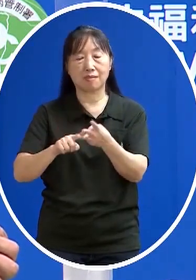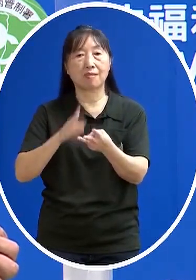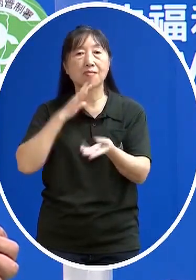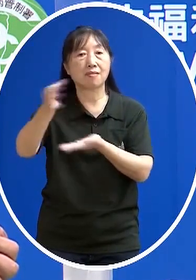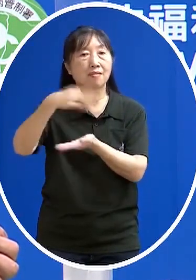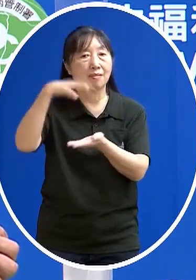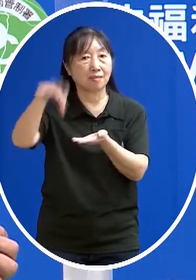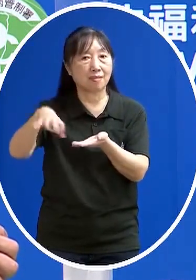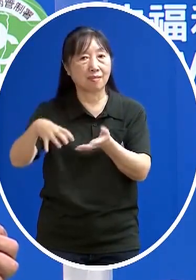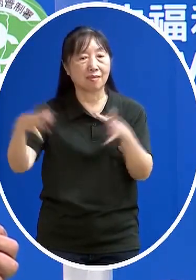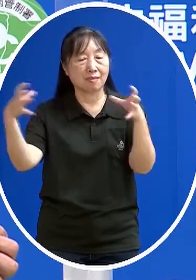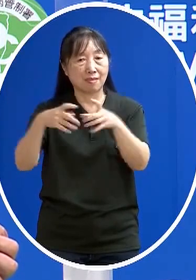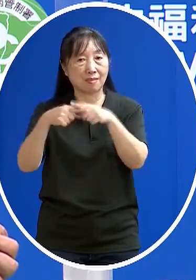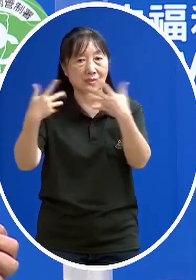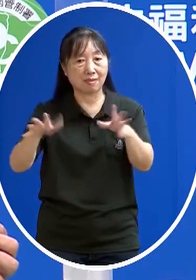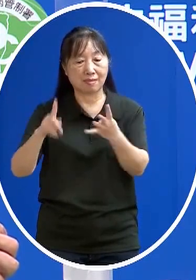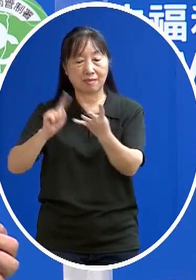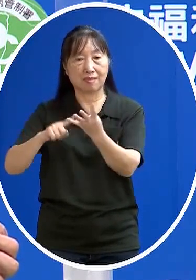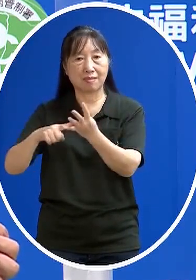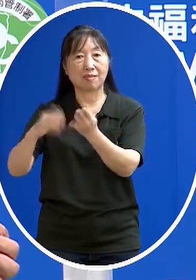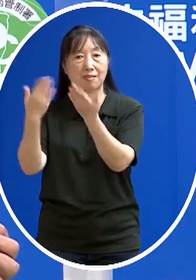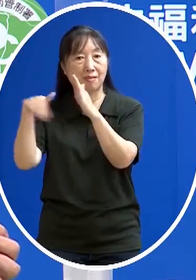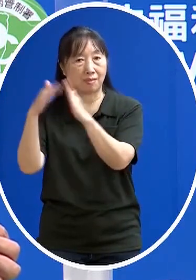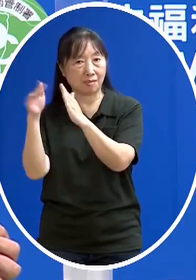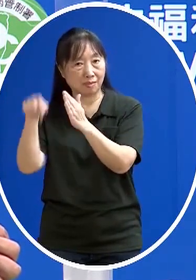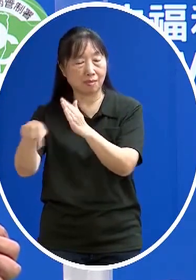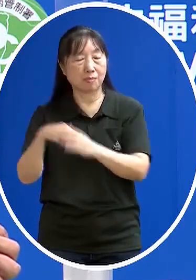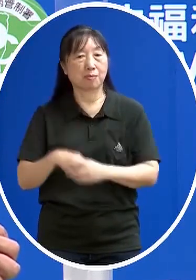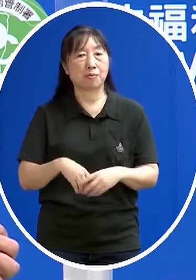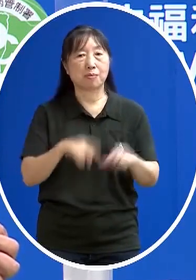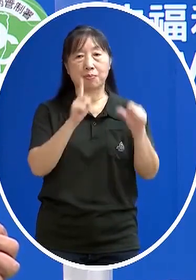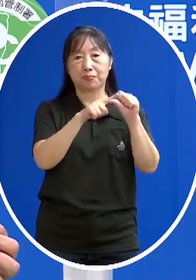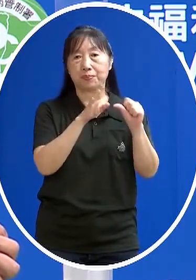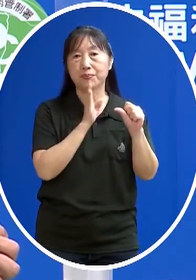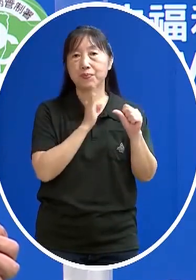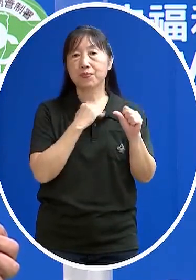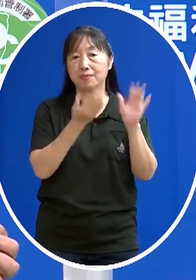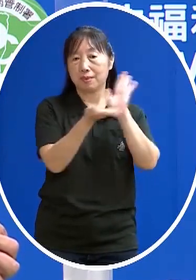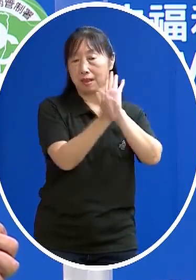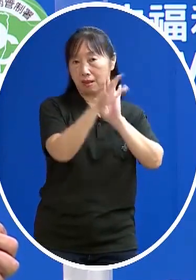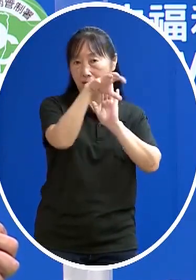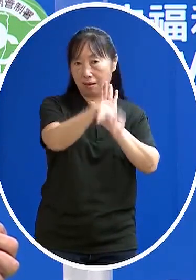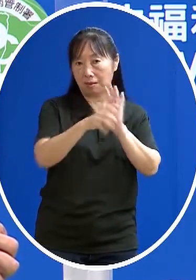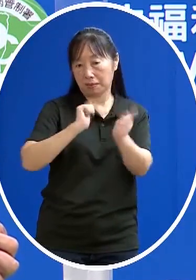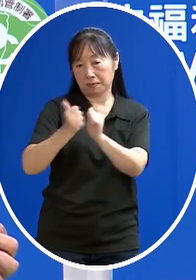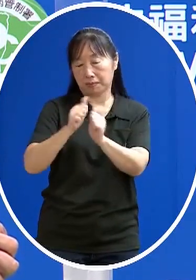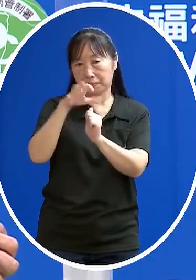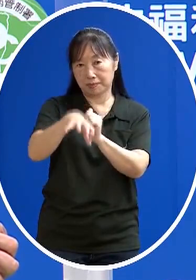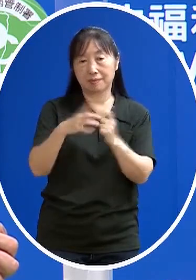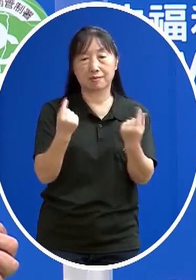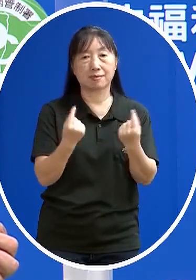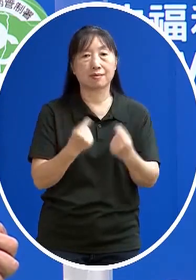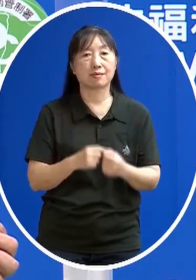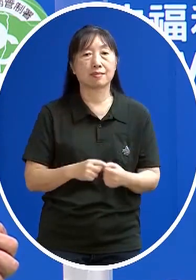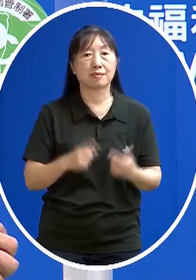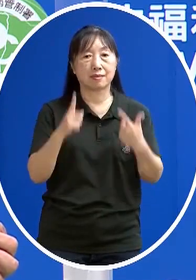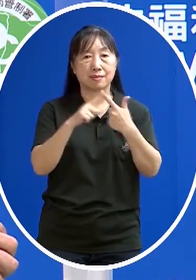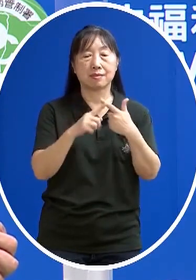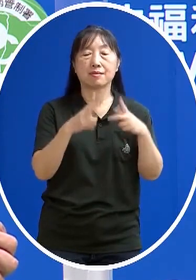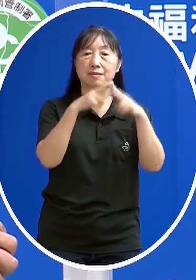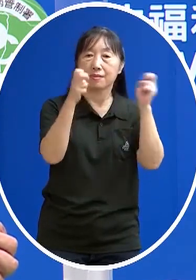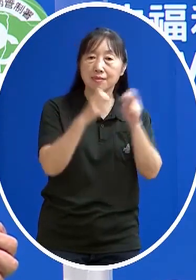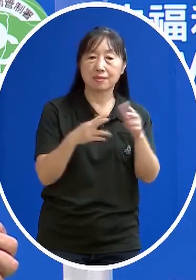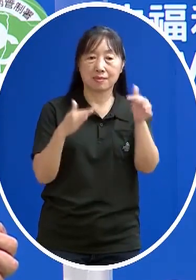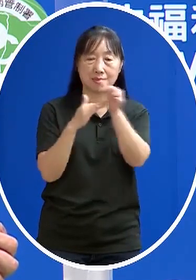集，第四个是教育学习场所，第五个是展演竞赛的场所，那宗教场